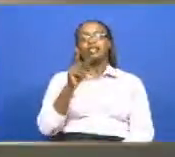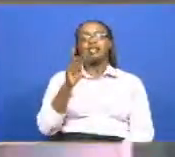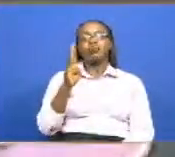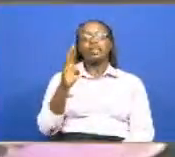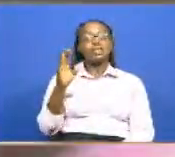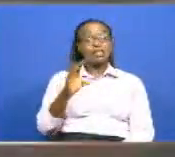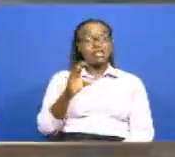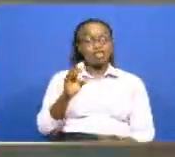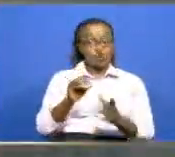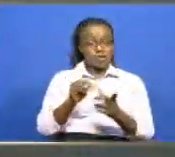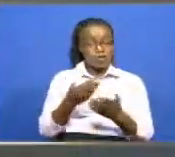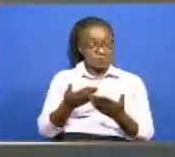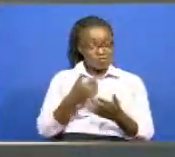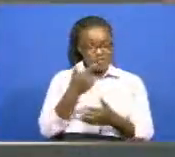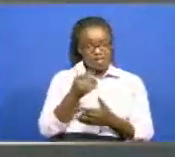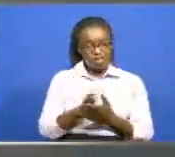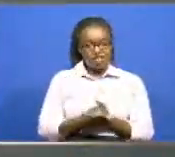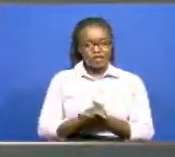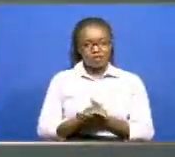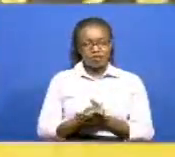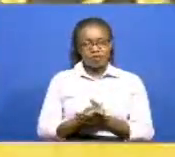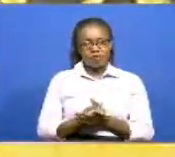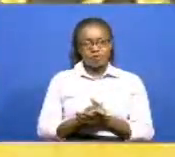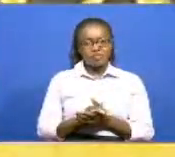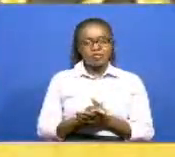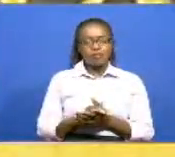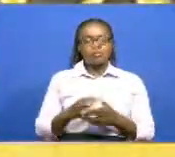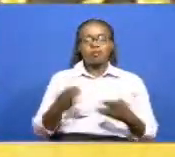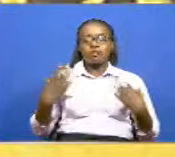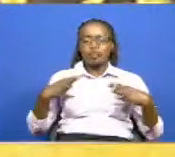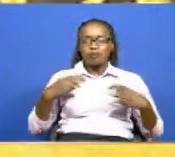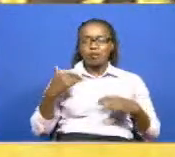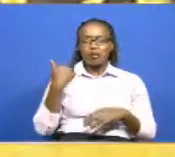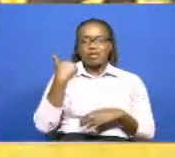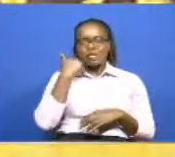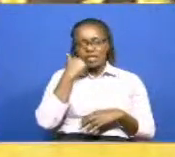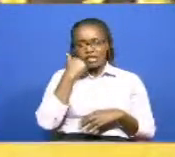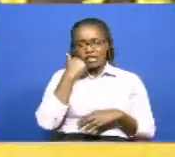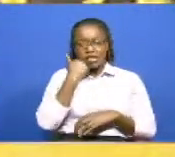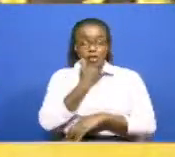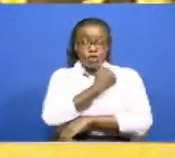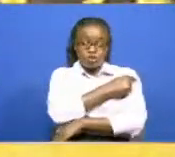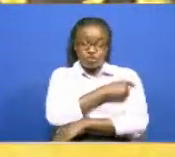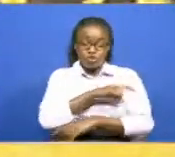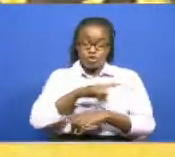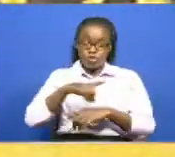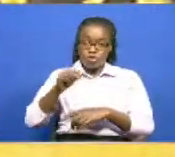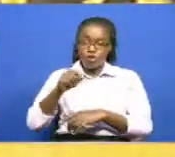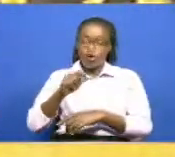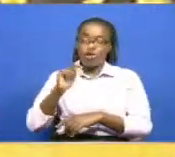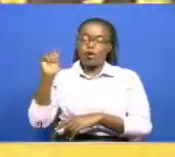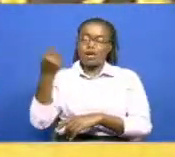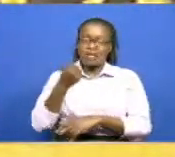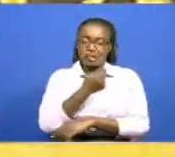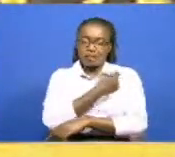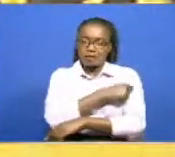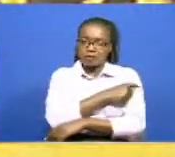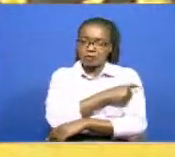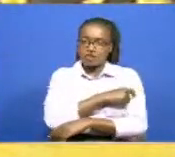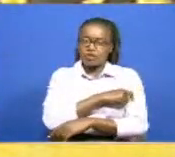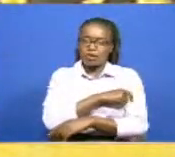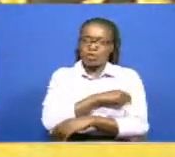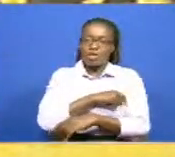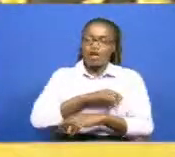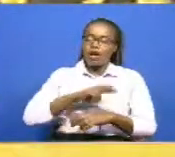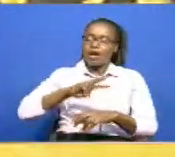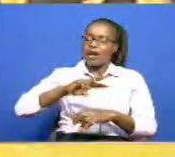alisema. Wagonjwa wanaotafuta matibabu katika hospitali ya kitaifa ya Kenyatta sasa watalazimika kutafuta huduma hizo kwingineko baada